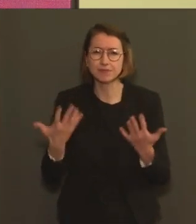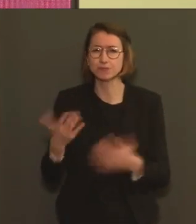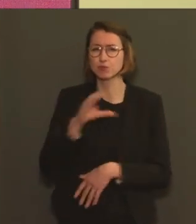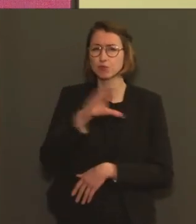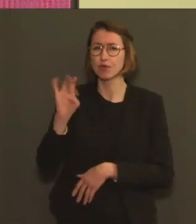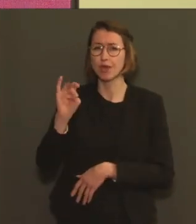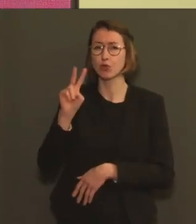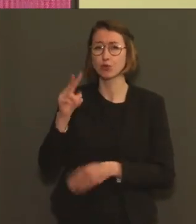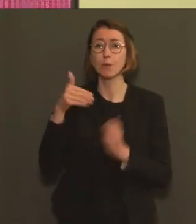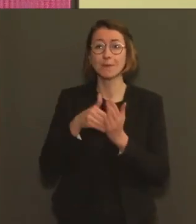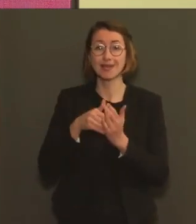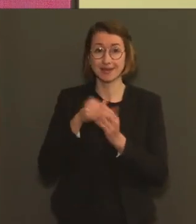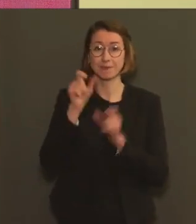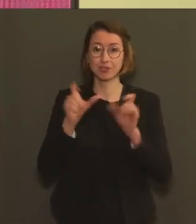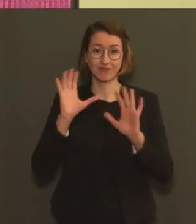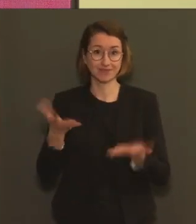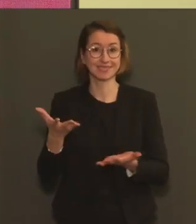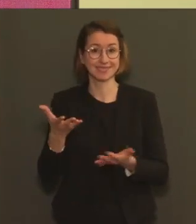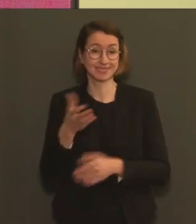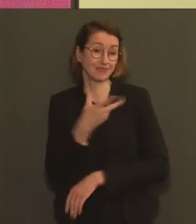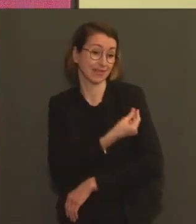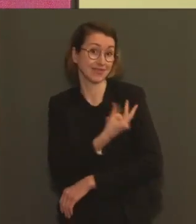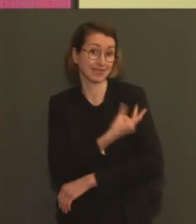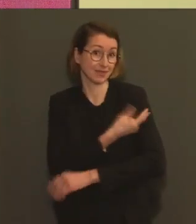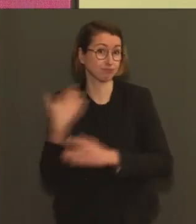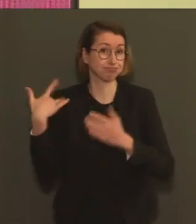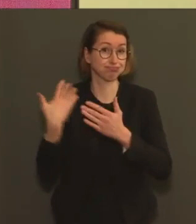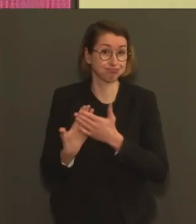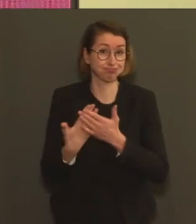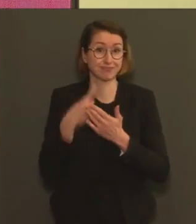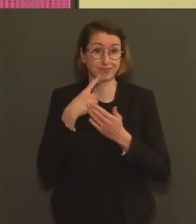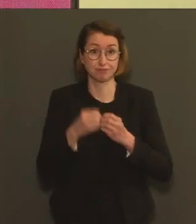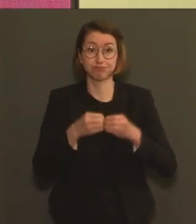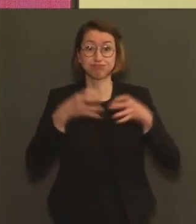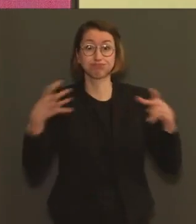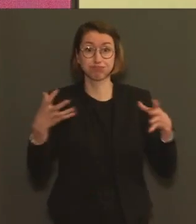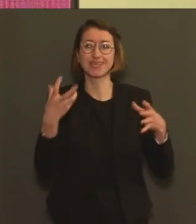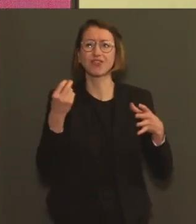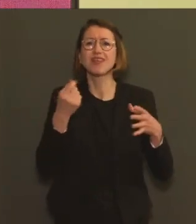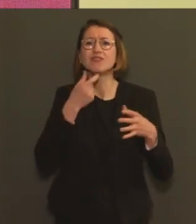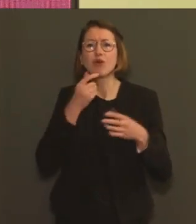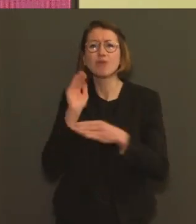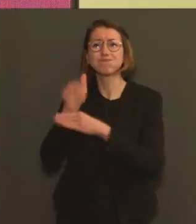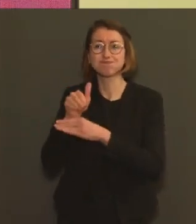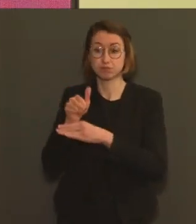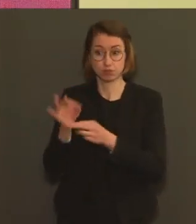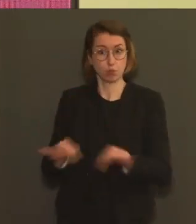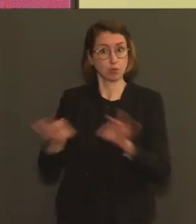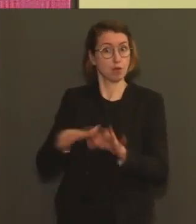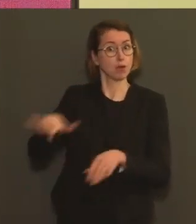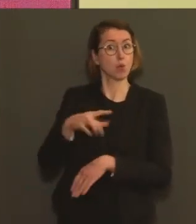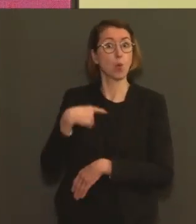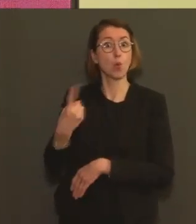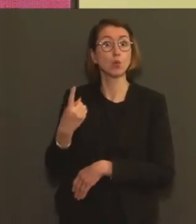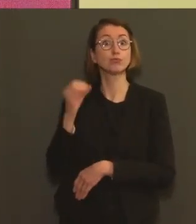dose de vaccin. Ça veut dire 11% des plus de 80 ans de notre pays.